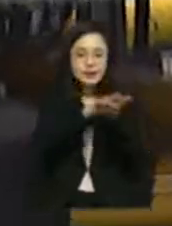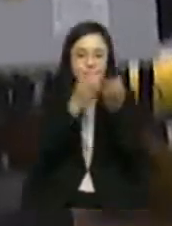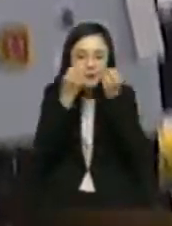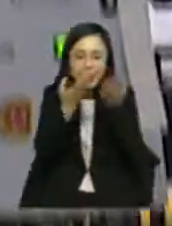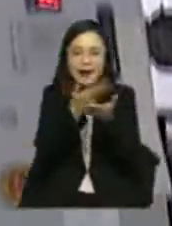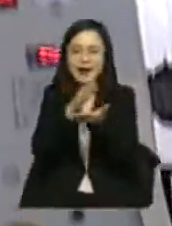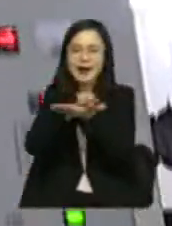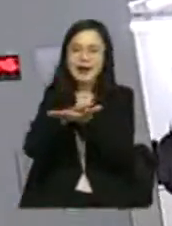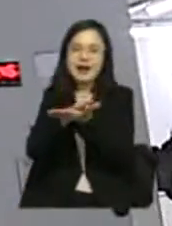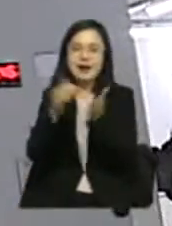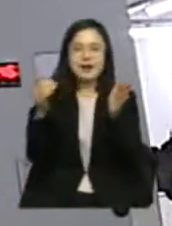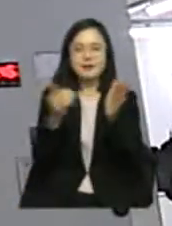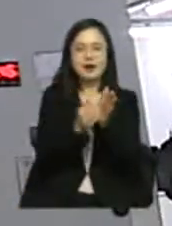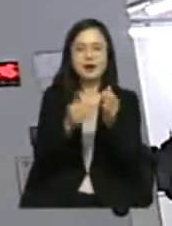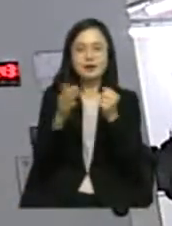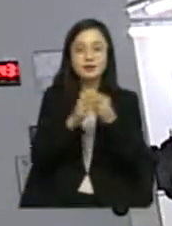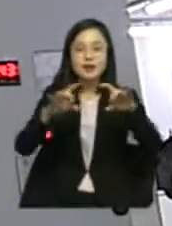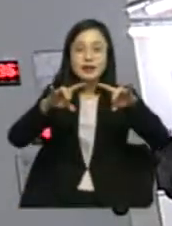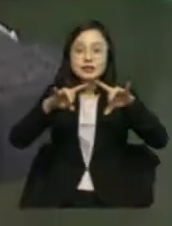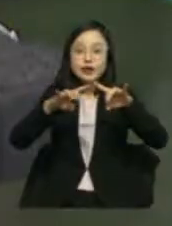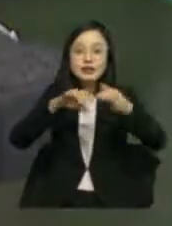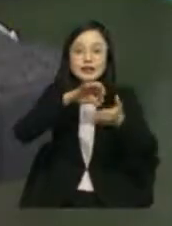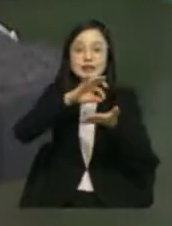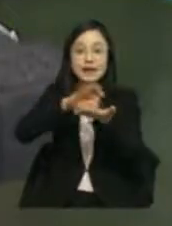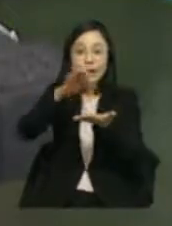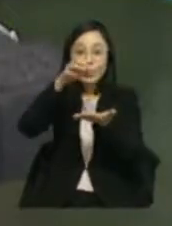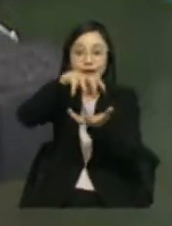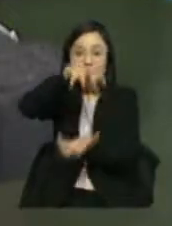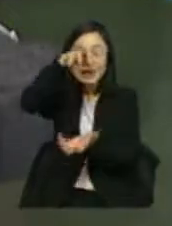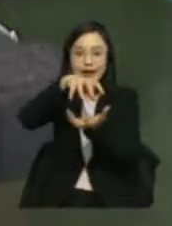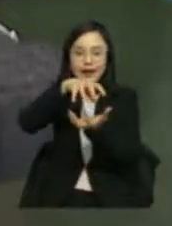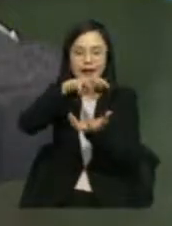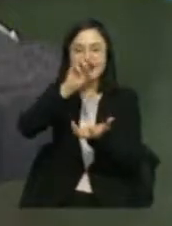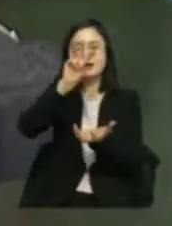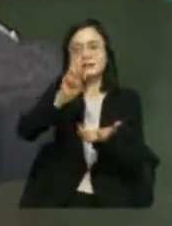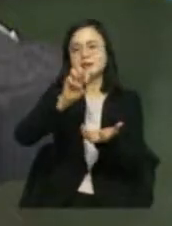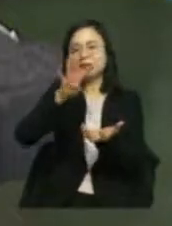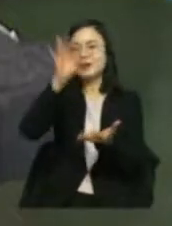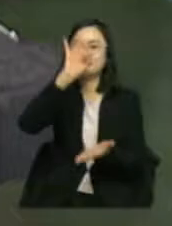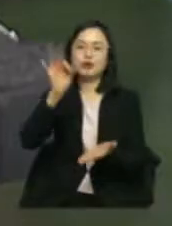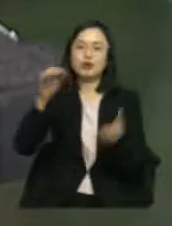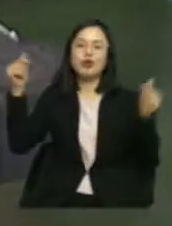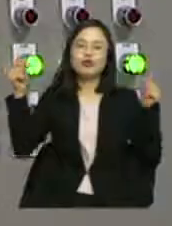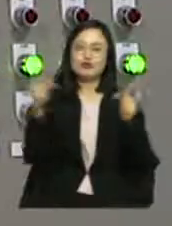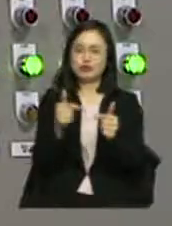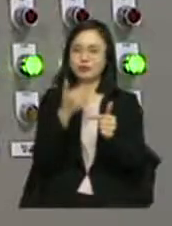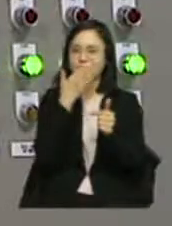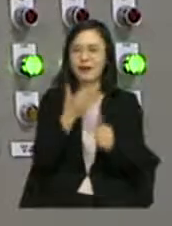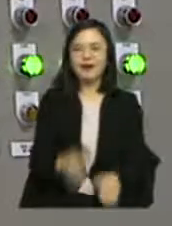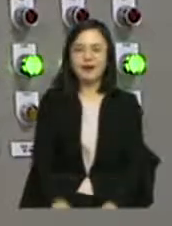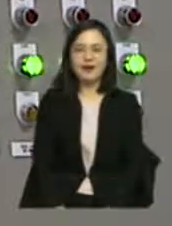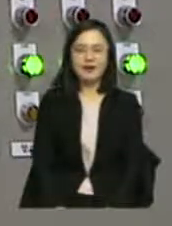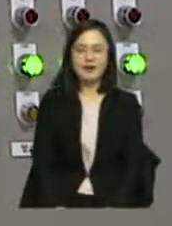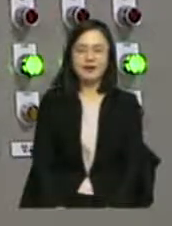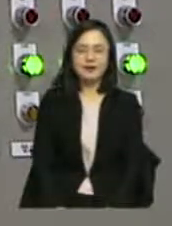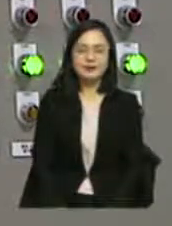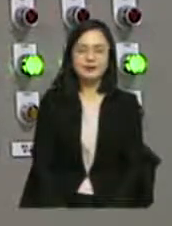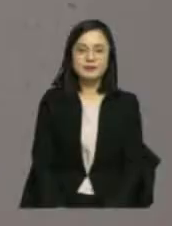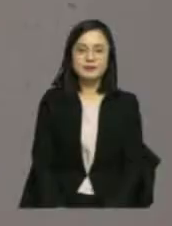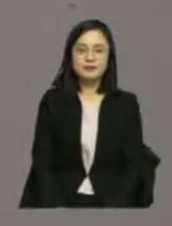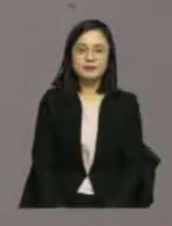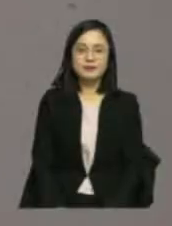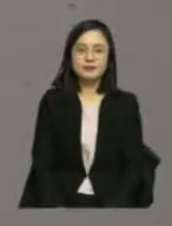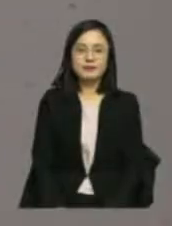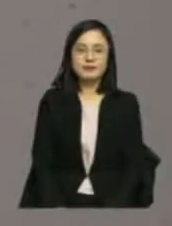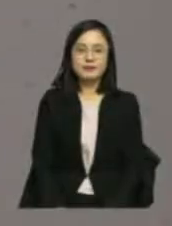설치해 기존 전기 사용량의 34%를 절감했습니다. 성북절전소 사업에 참여하고 있는 공동주택 중